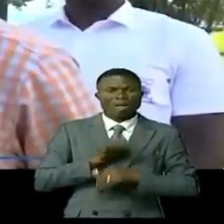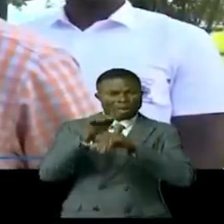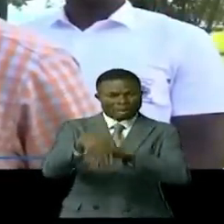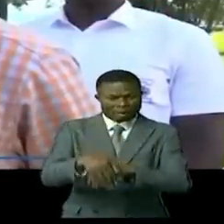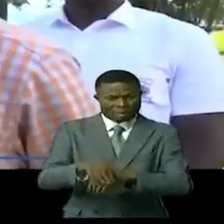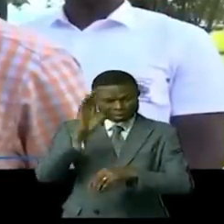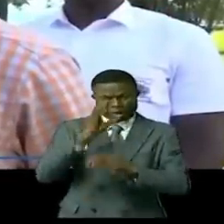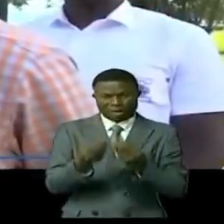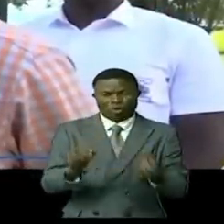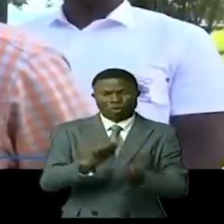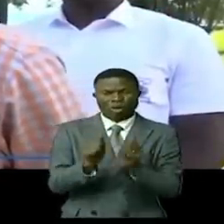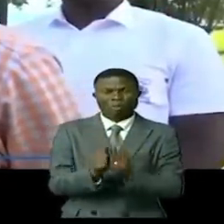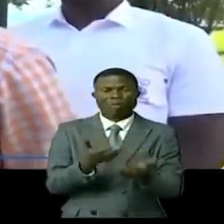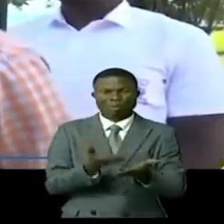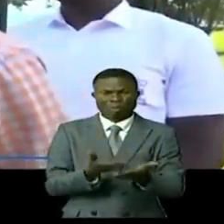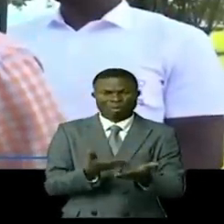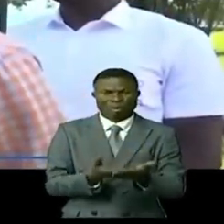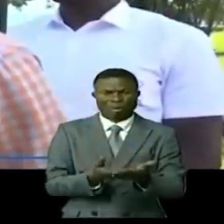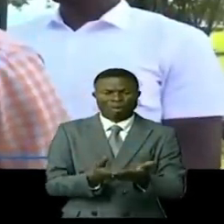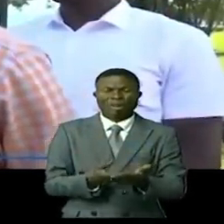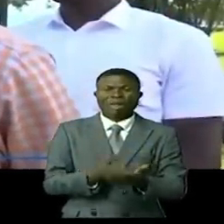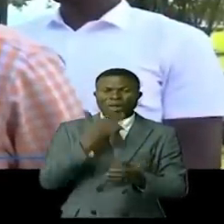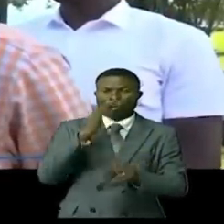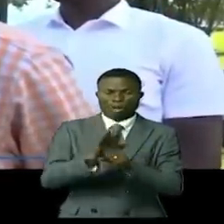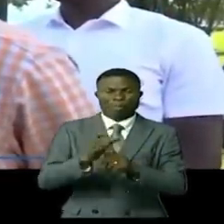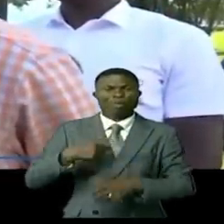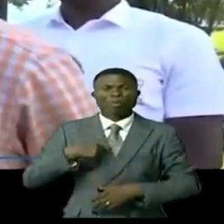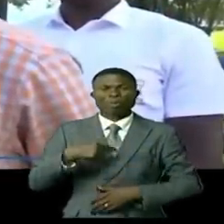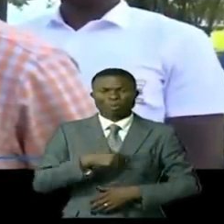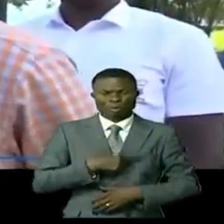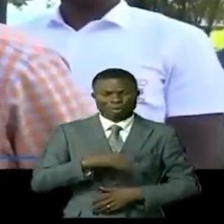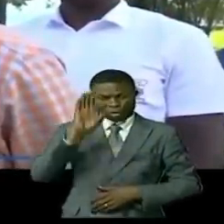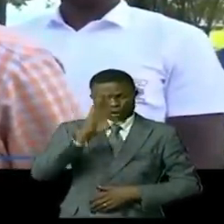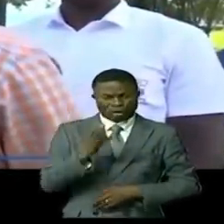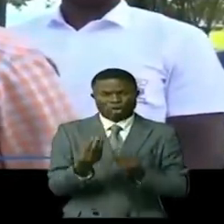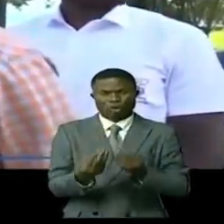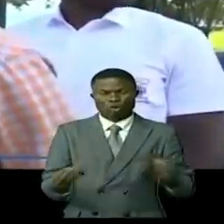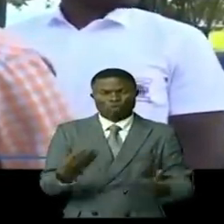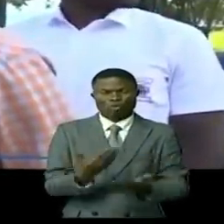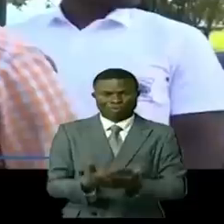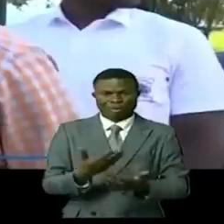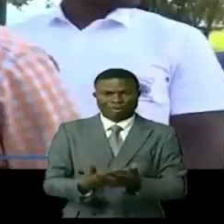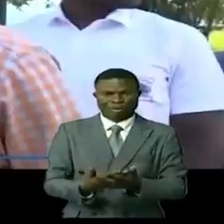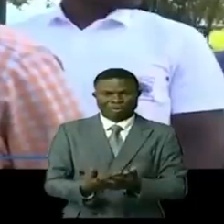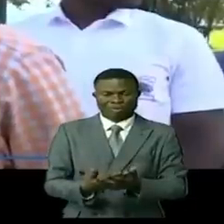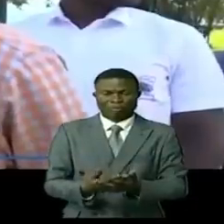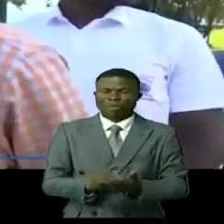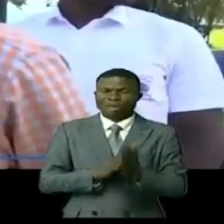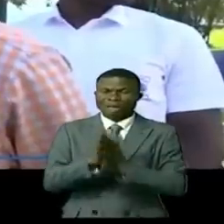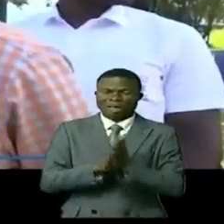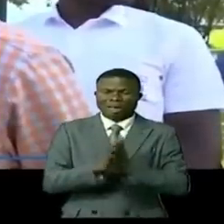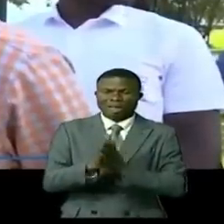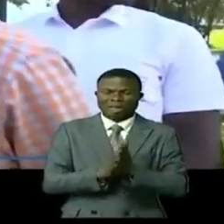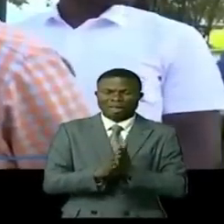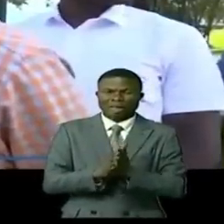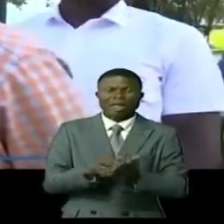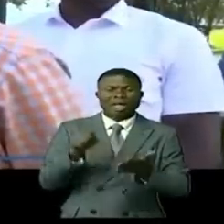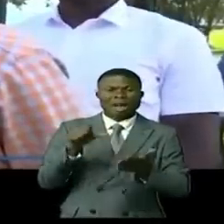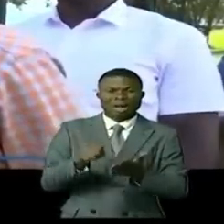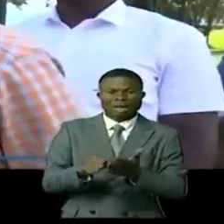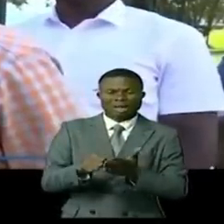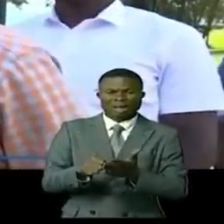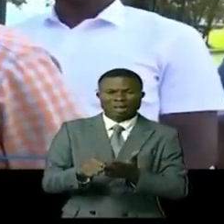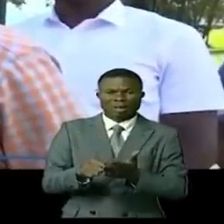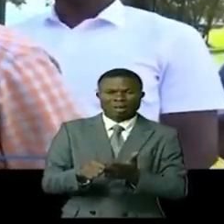dossiers. Il nous dit qu'il va trouver une solution en s'appuyant sur la lettre